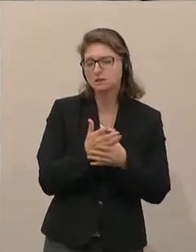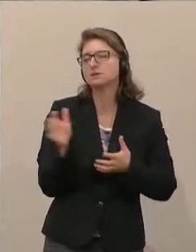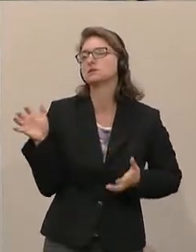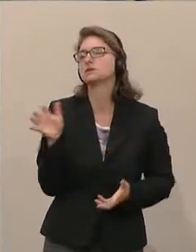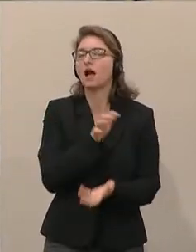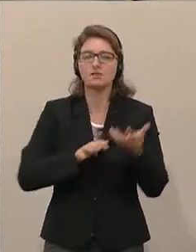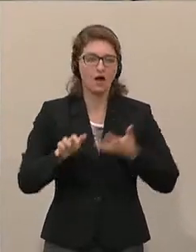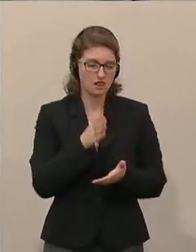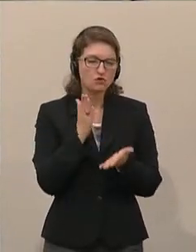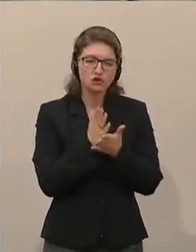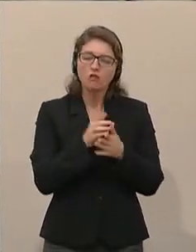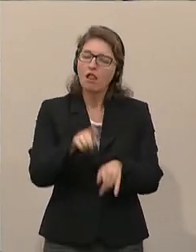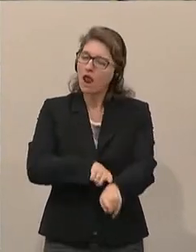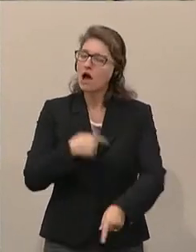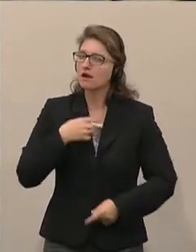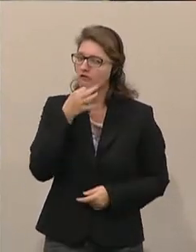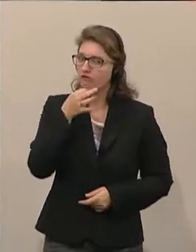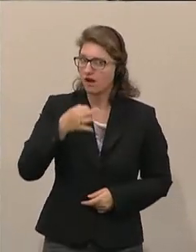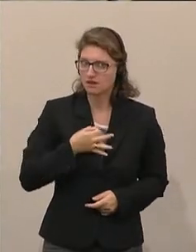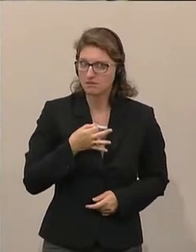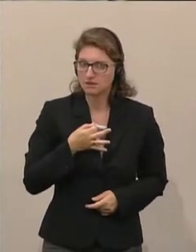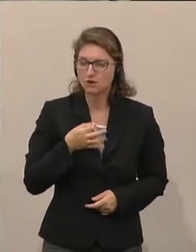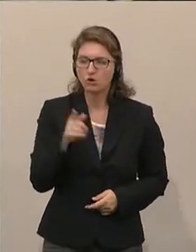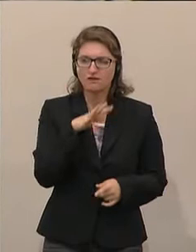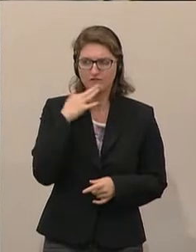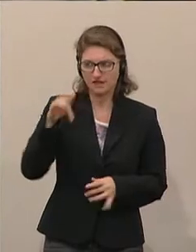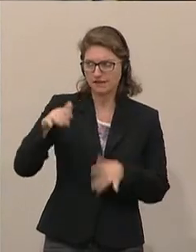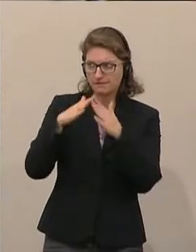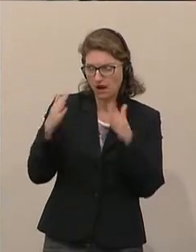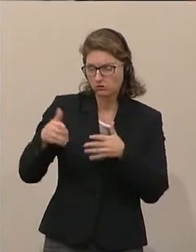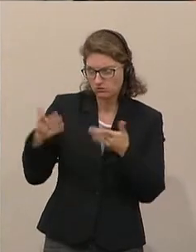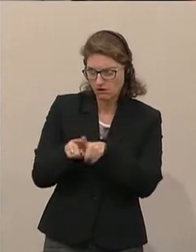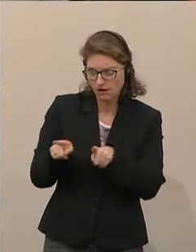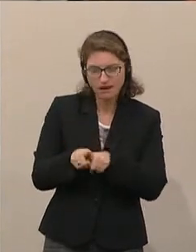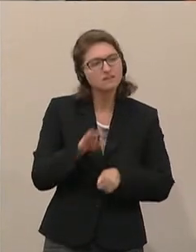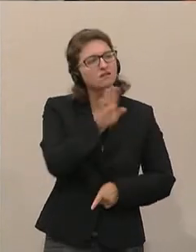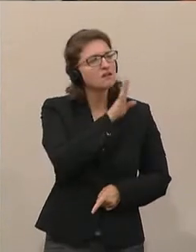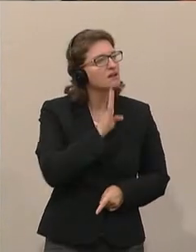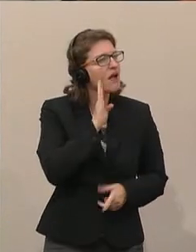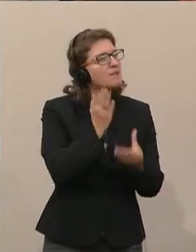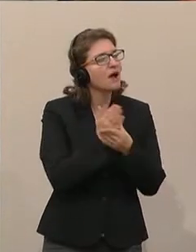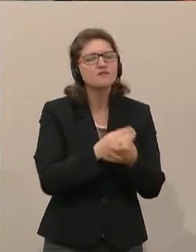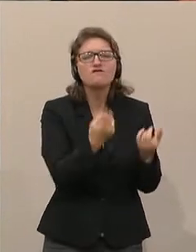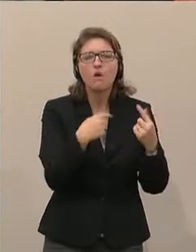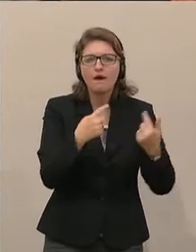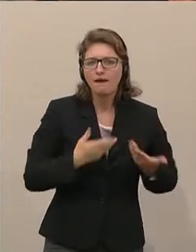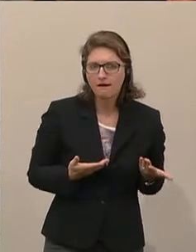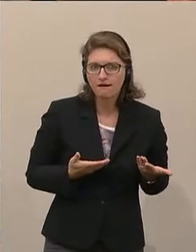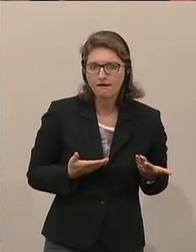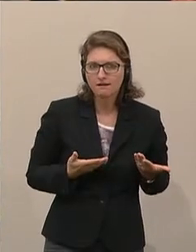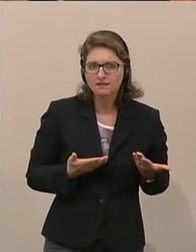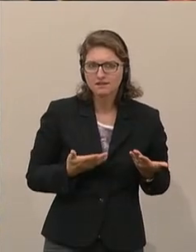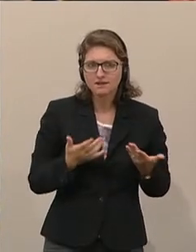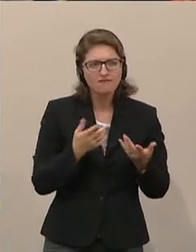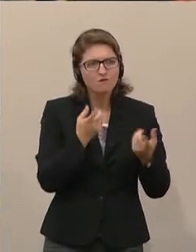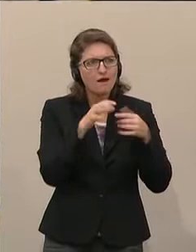da frage ich mich schon wirklich lange, und das geht es vielen hier in diesem Haus, wie kommen Sie immer an diese geheimen Akten? Wie kann es sein, dass